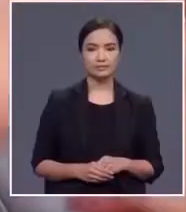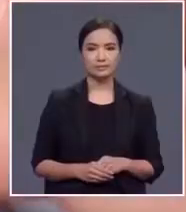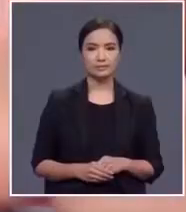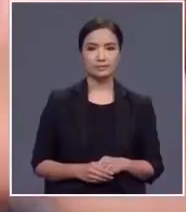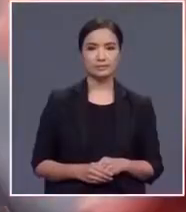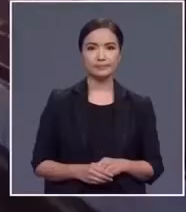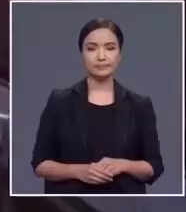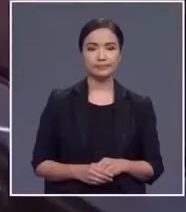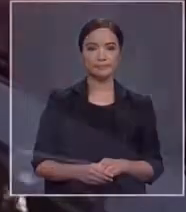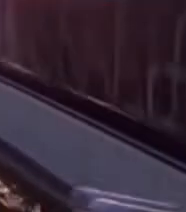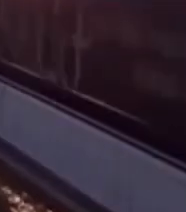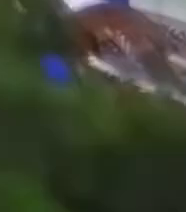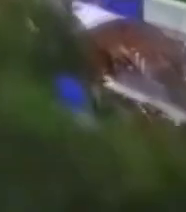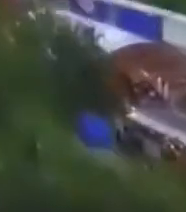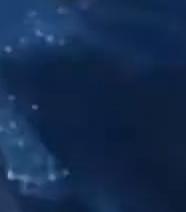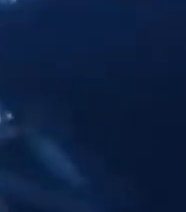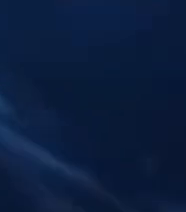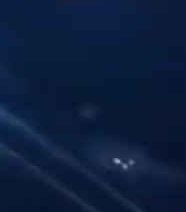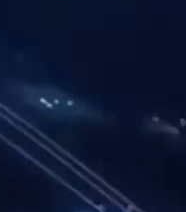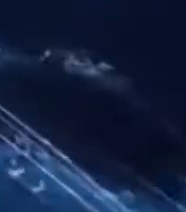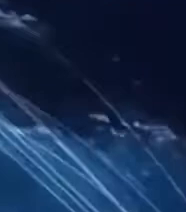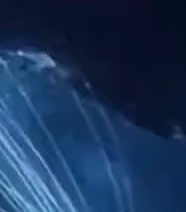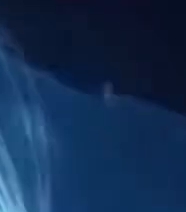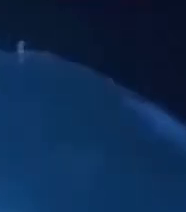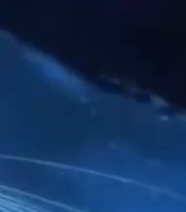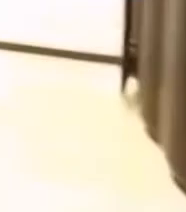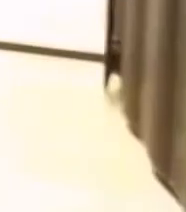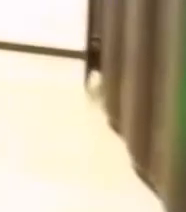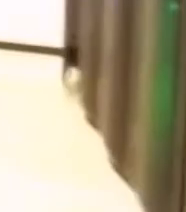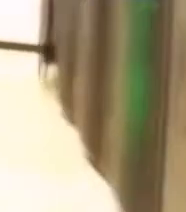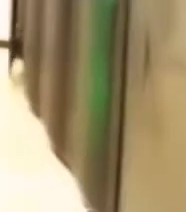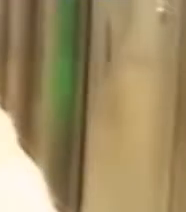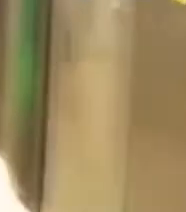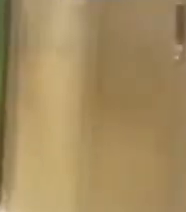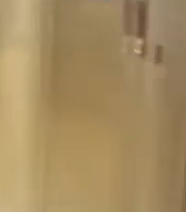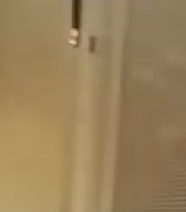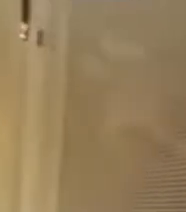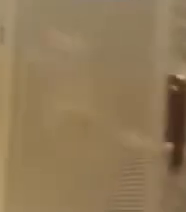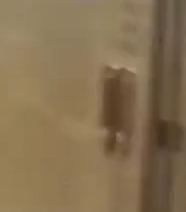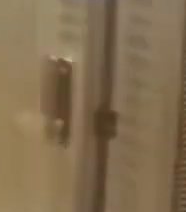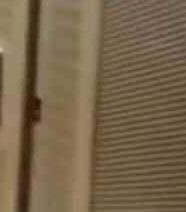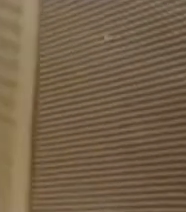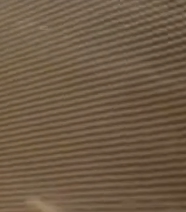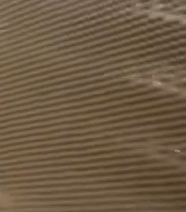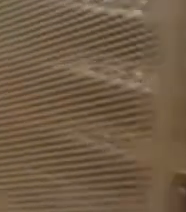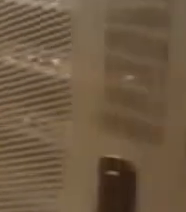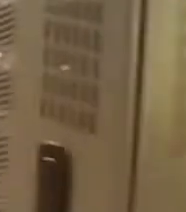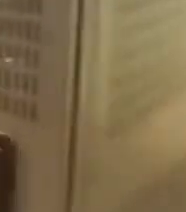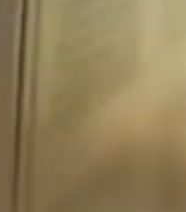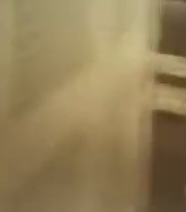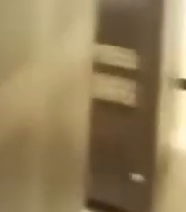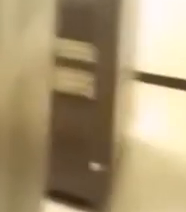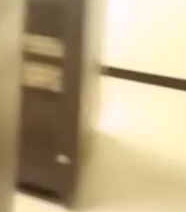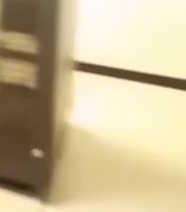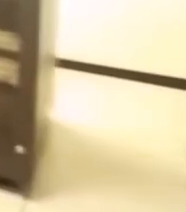ปีและขีดจำกัดในการลงทุนของประเทศที่ผ่านมาทำให้ผู้ให้บริการอินเทอร์เน็ตของไทยต้องใช้บริการอินเทอร์เน็ตฮับจ